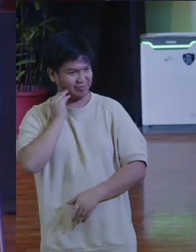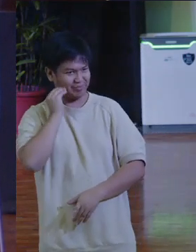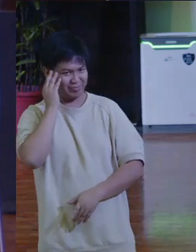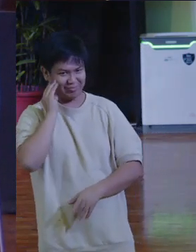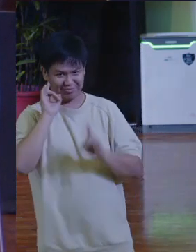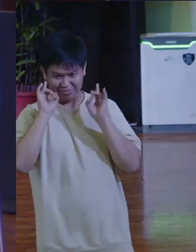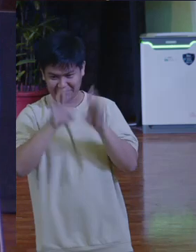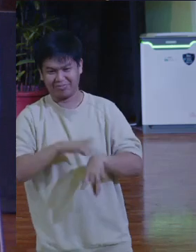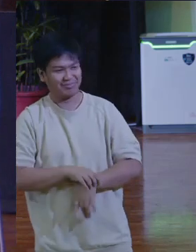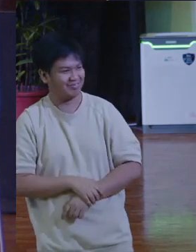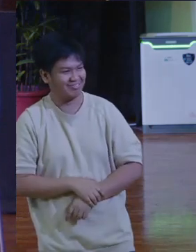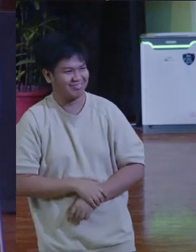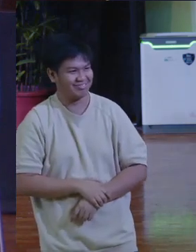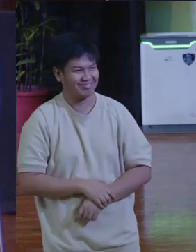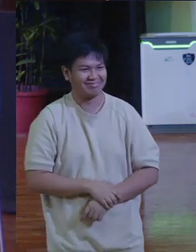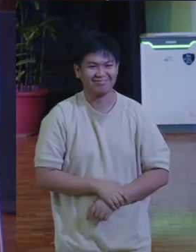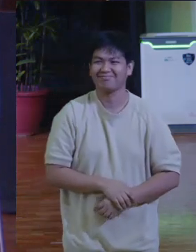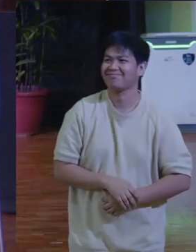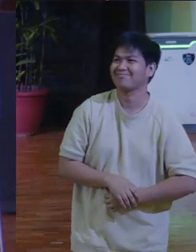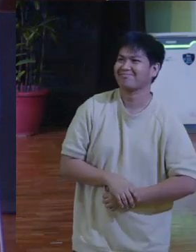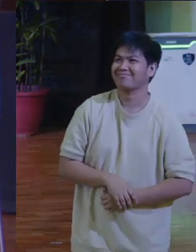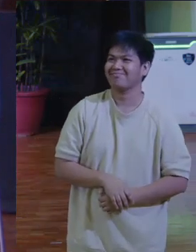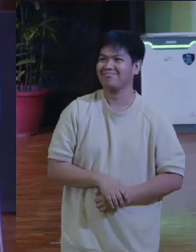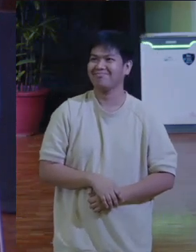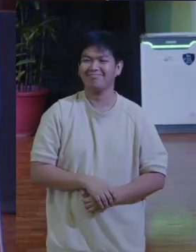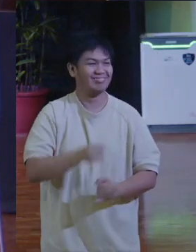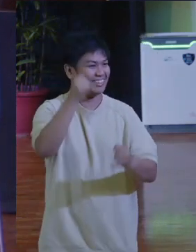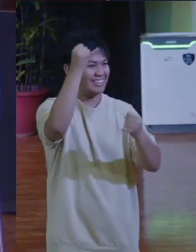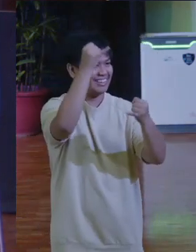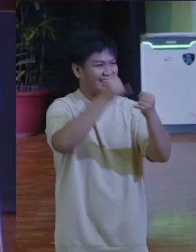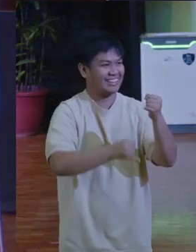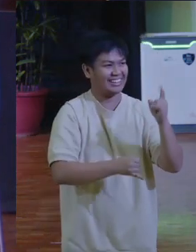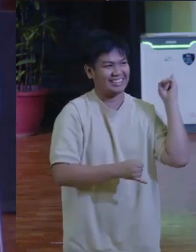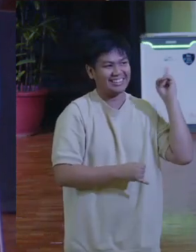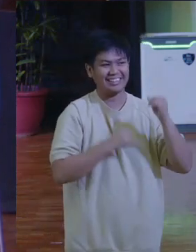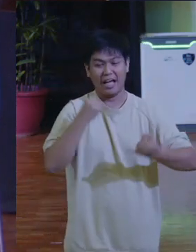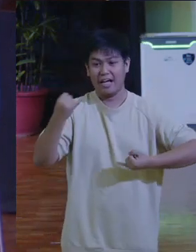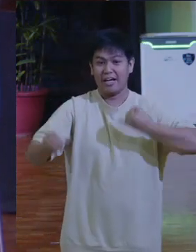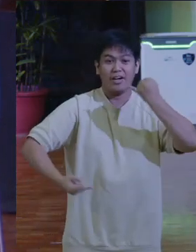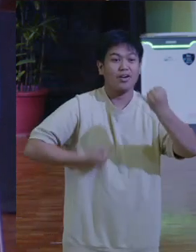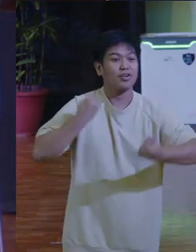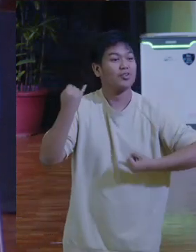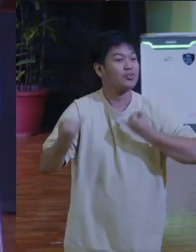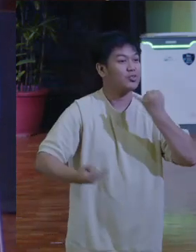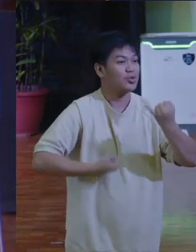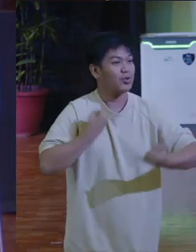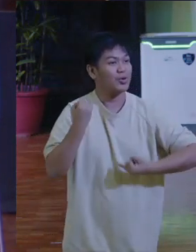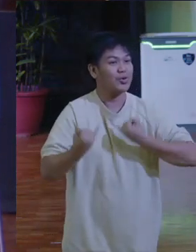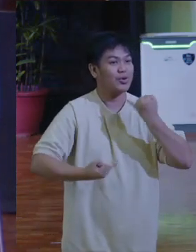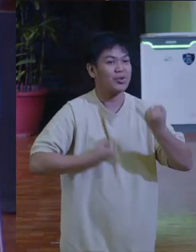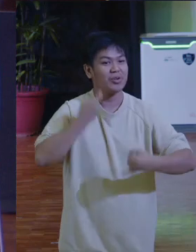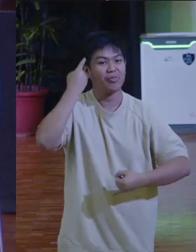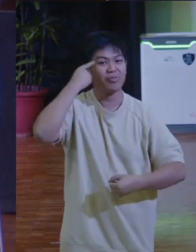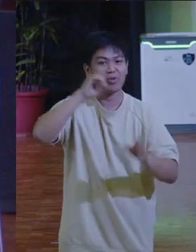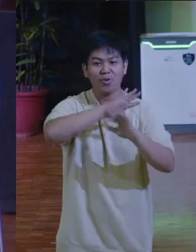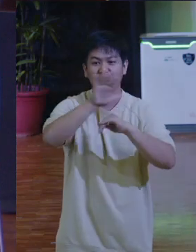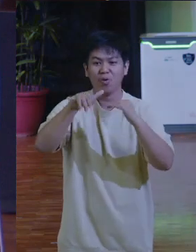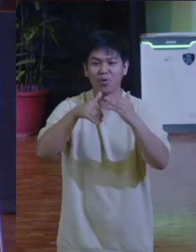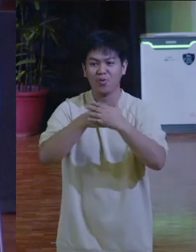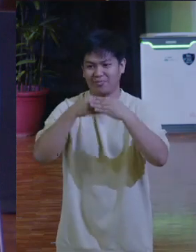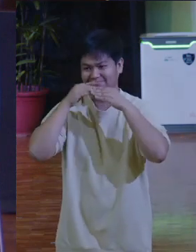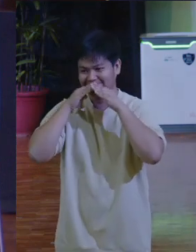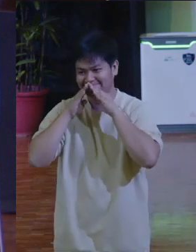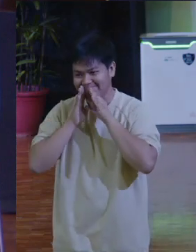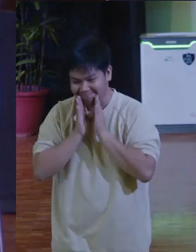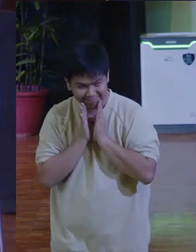who mourn. Muli, sa mga original audience ni Isaiah, ito ay message of hope. Ito yung